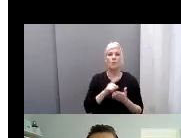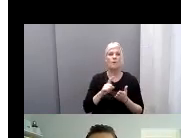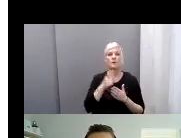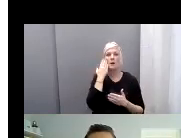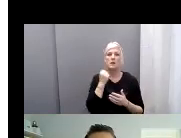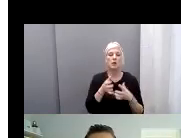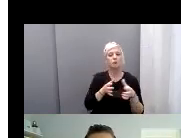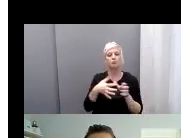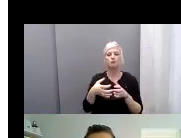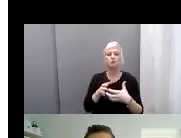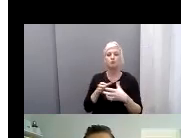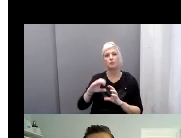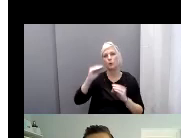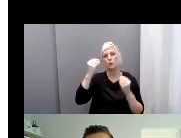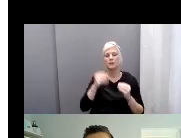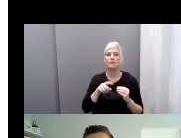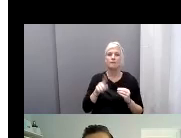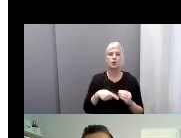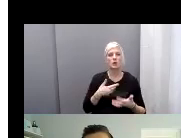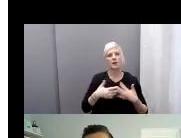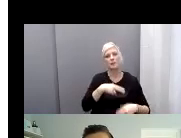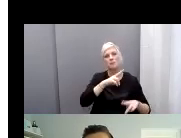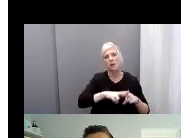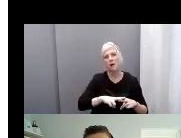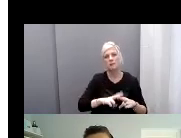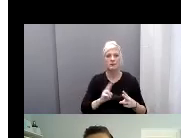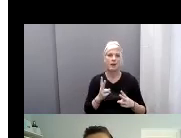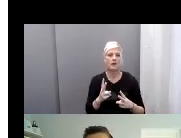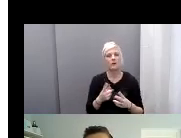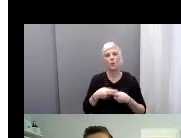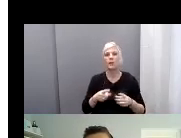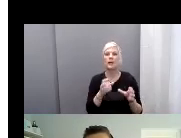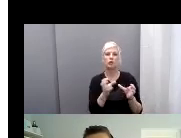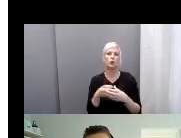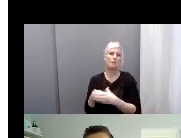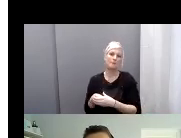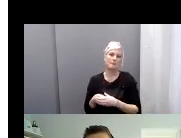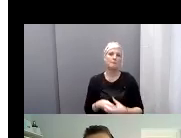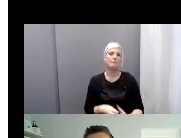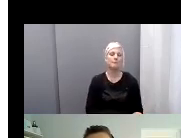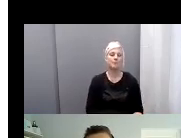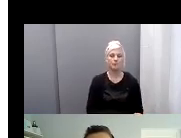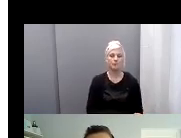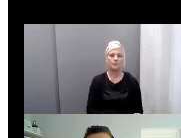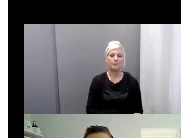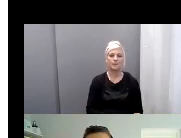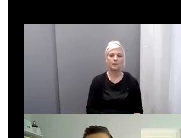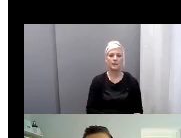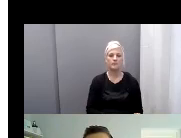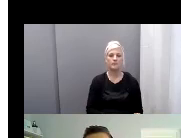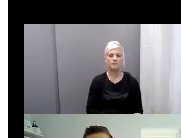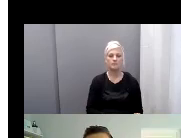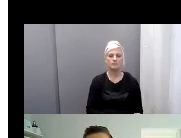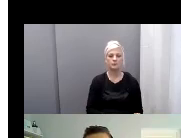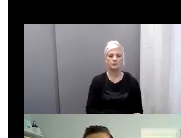skräddarsy utbildningar för olika intressenter. Så det är mitt tips.